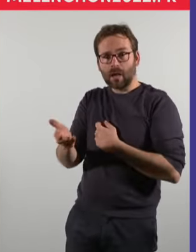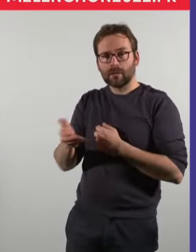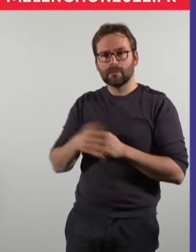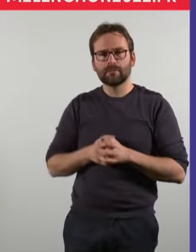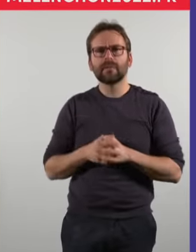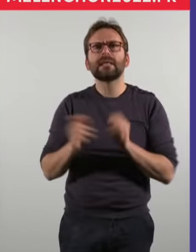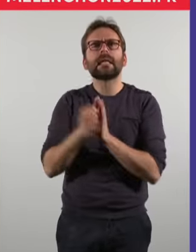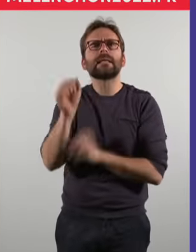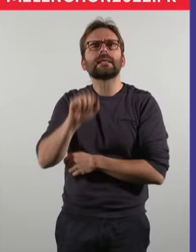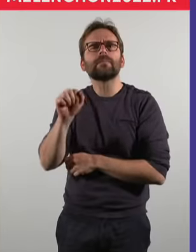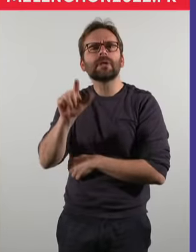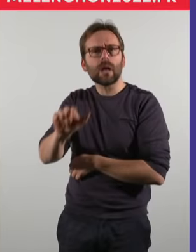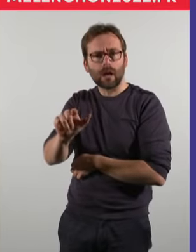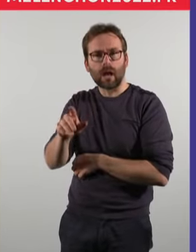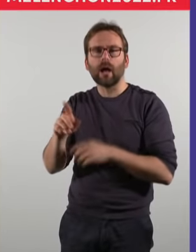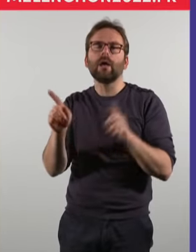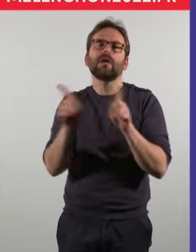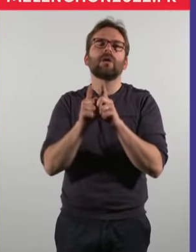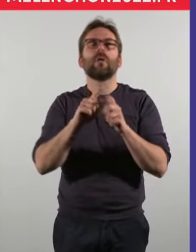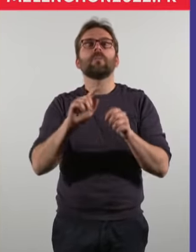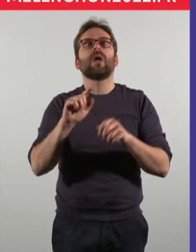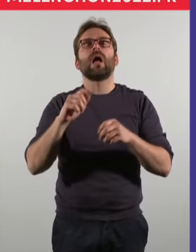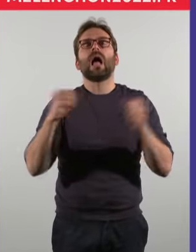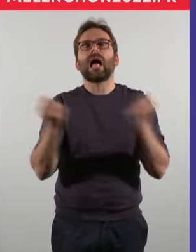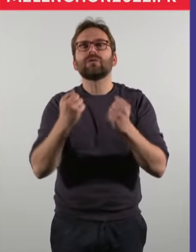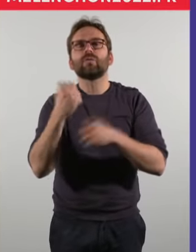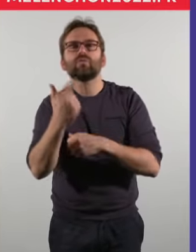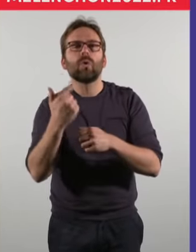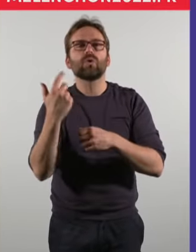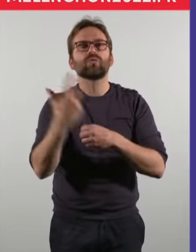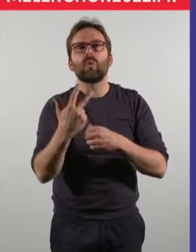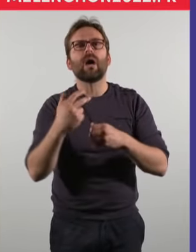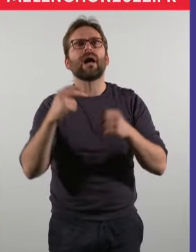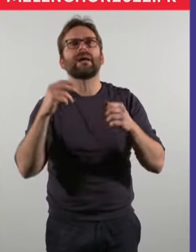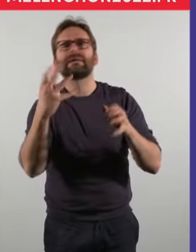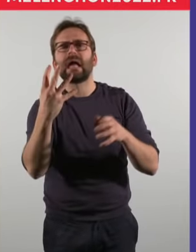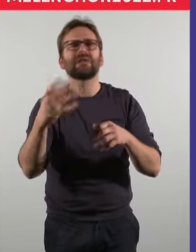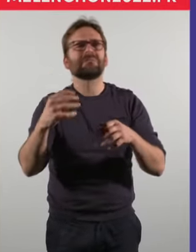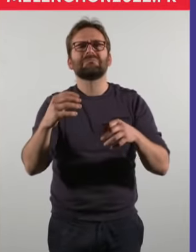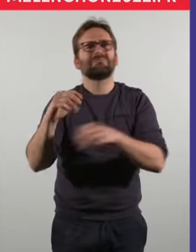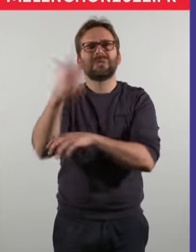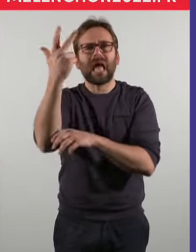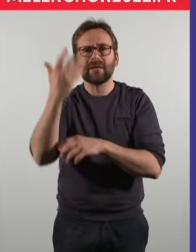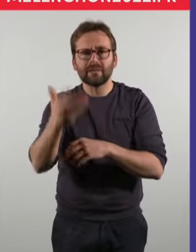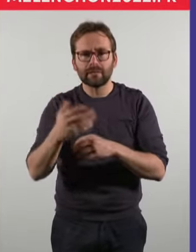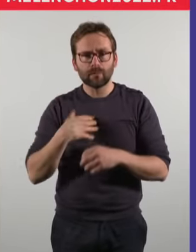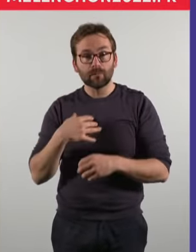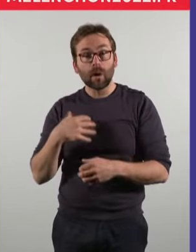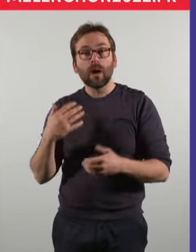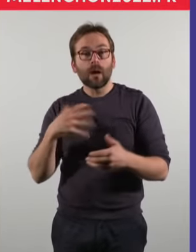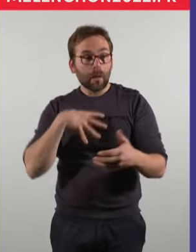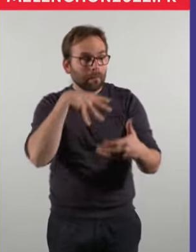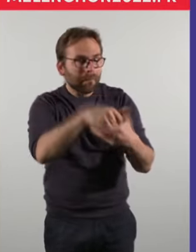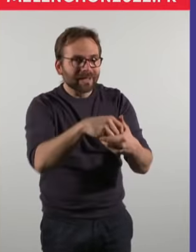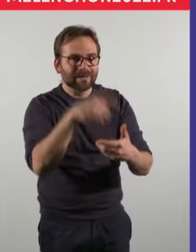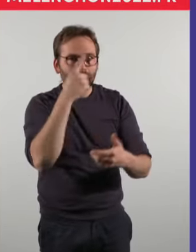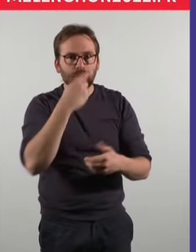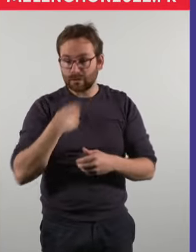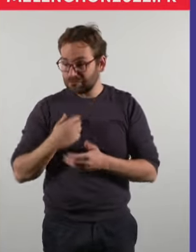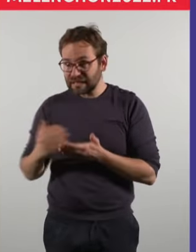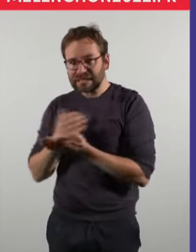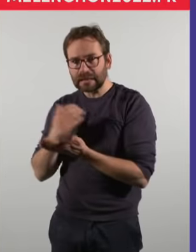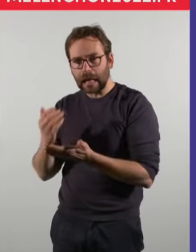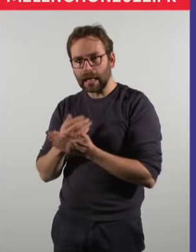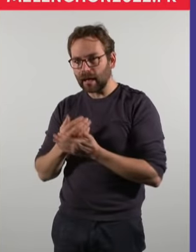Ce samedi-là, c'était comme on disait l'acte 2, l'acte 3, l'acte 4, l'acte 13. J'étais venu parce que avec mon seul salaire,